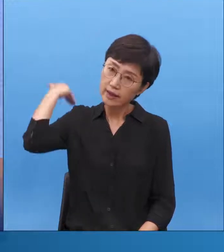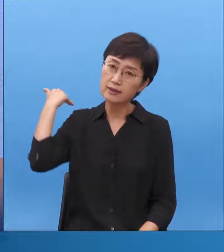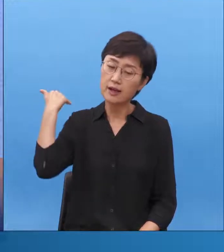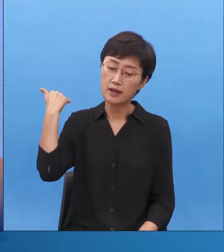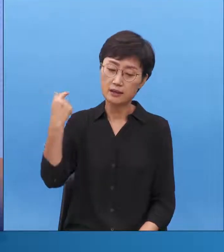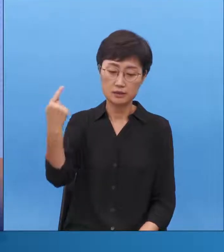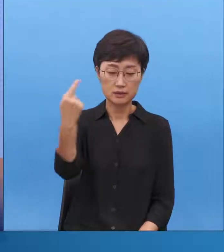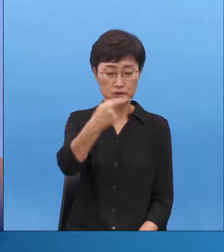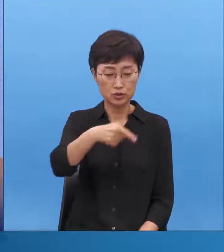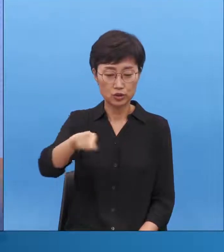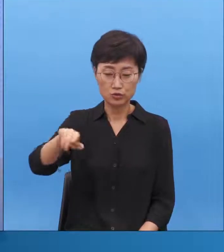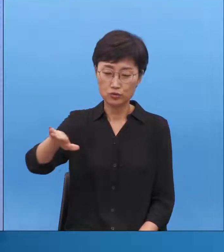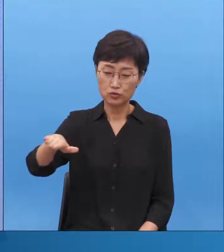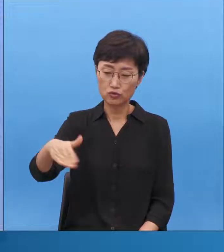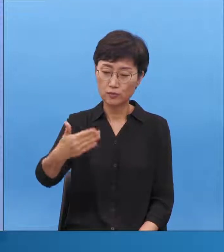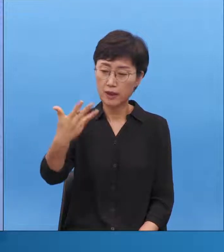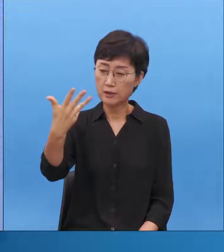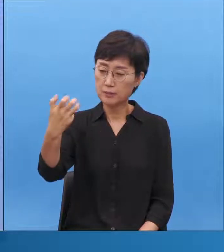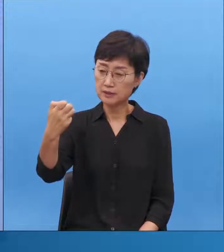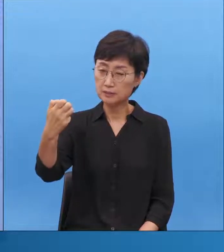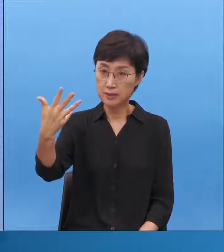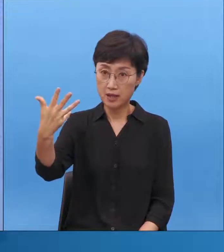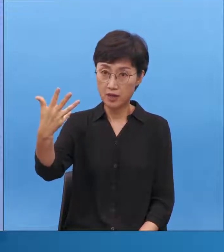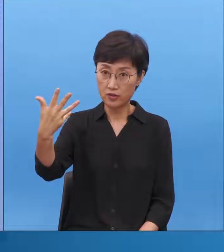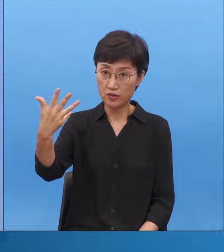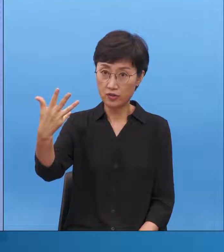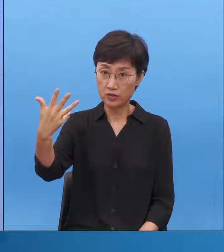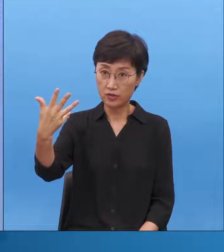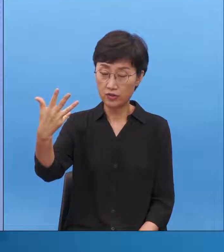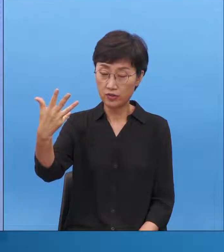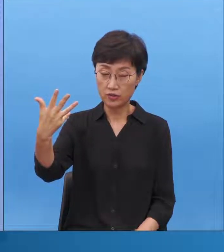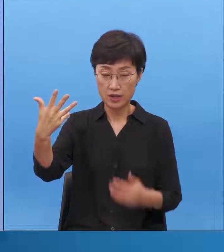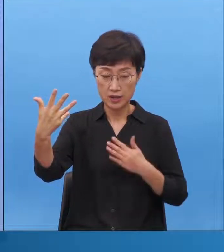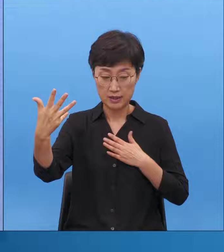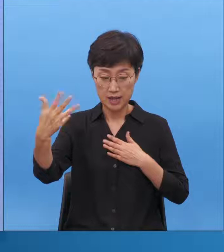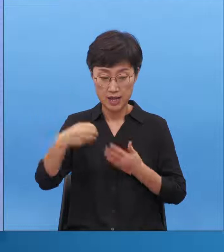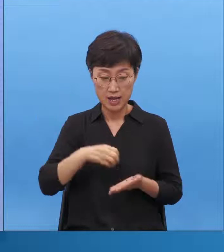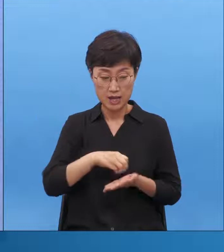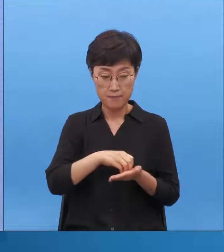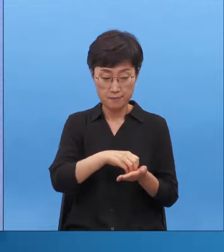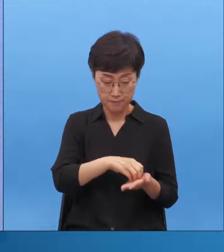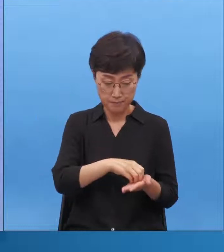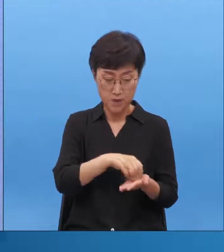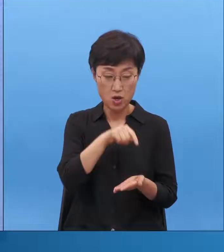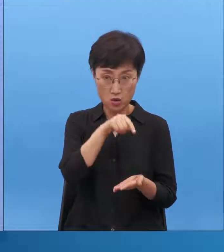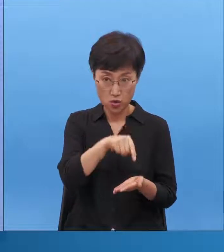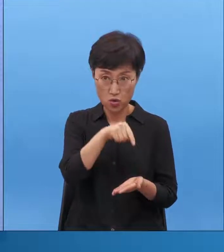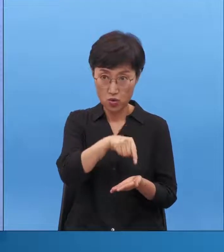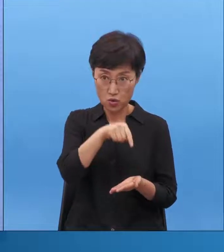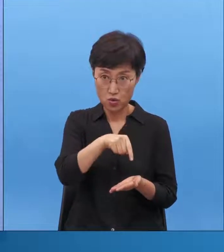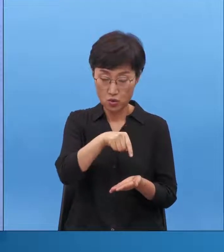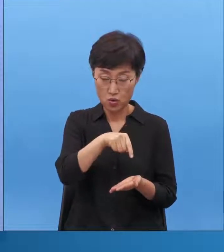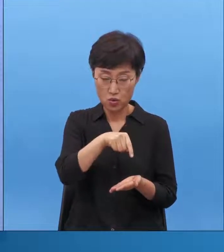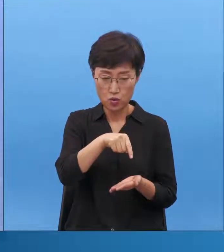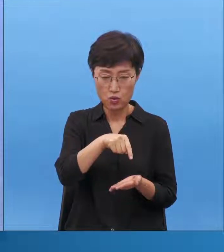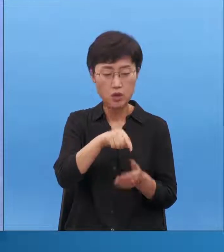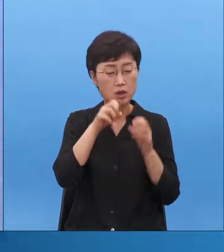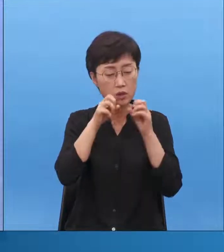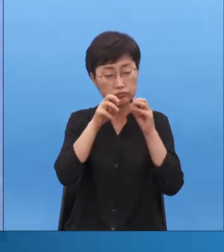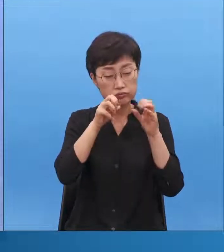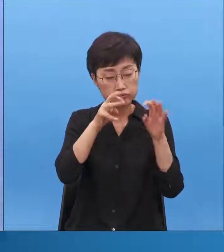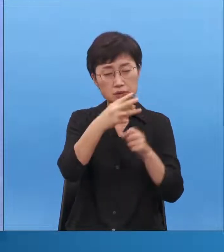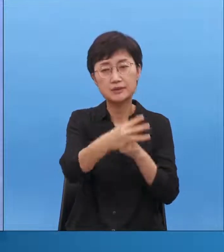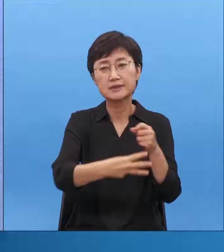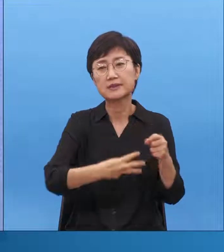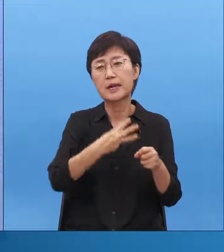1988년도에서 3년 동안 여기서 전도 운동을 했습니다. We did the evangelism movement for 3 years, starting from